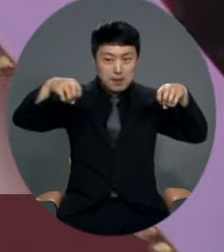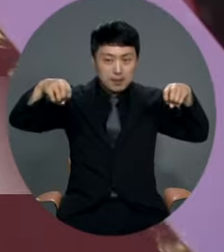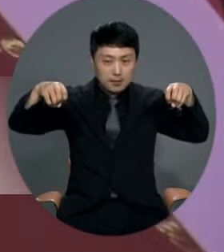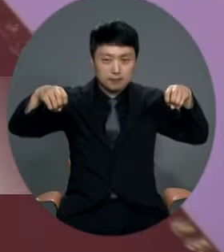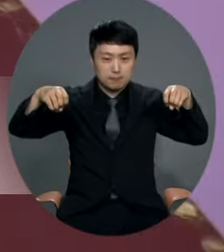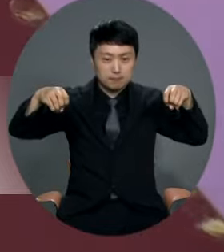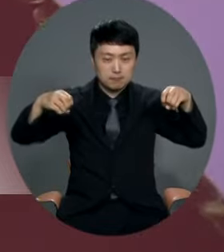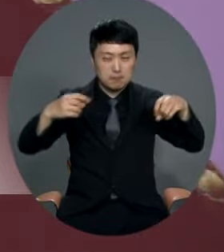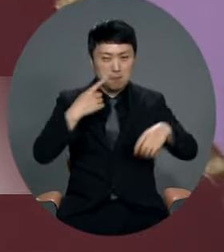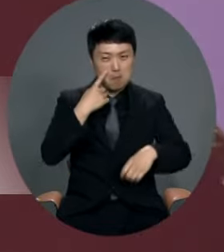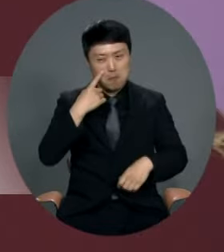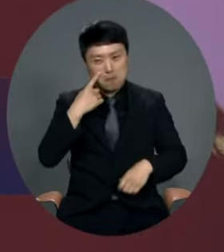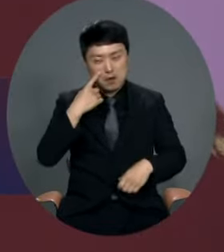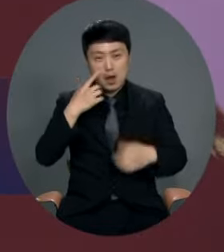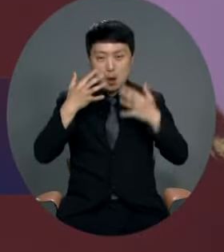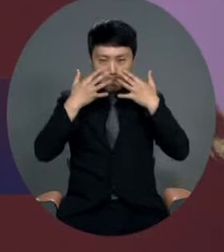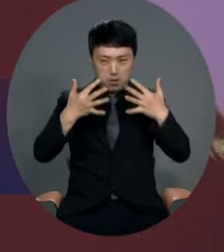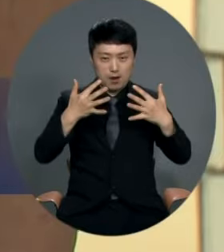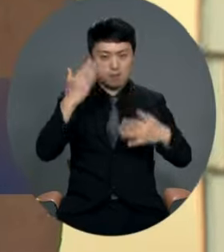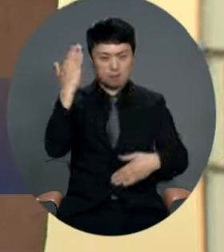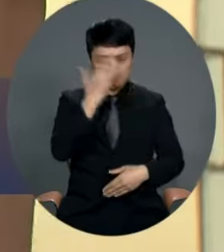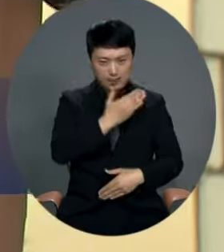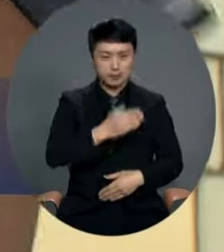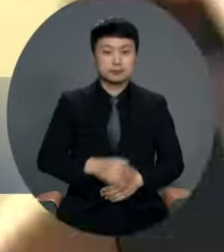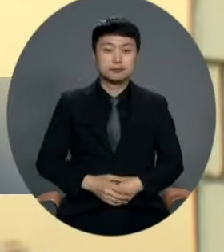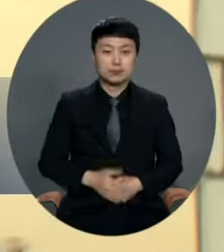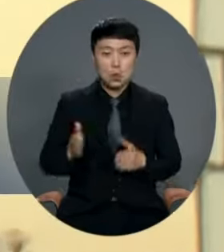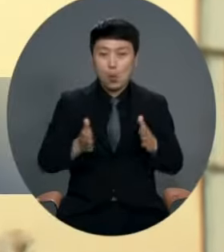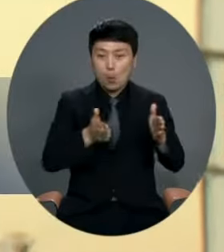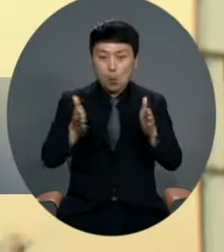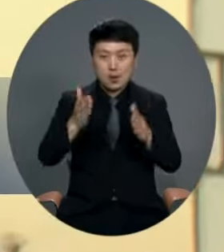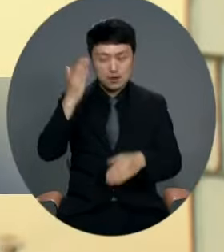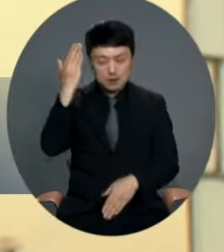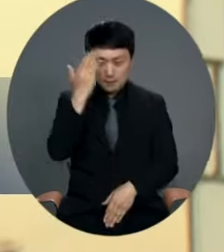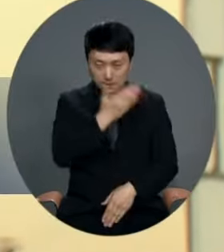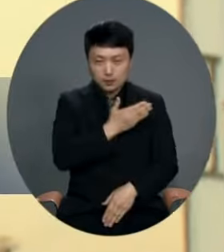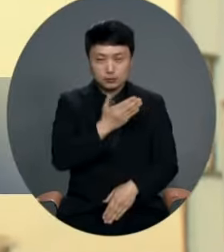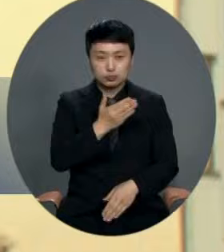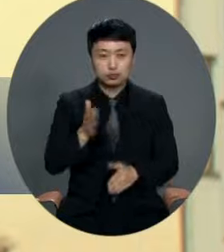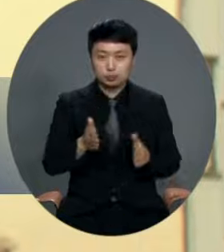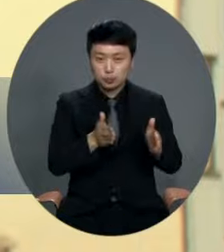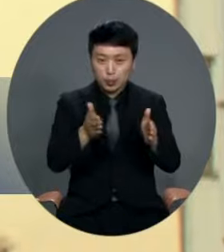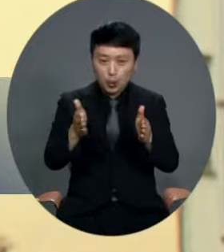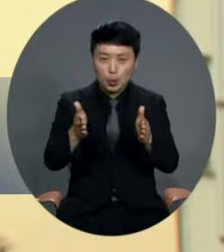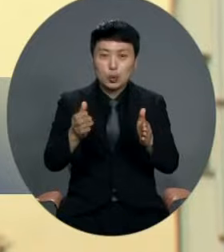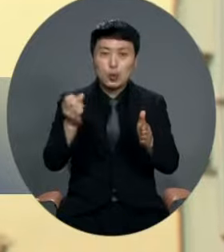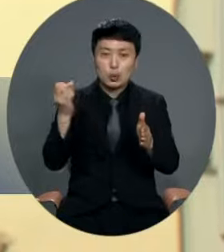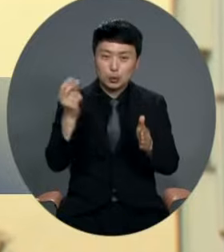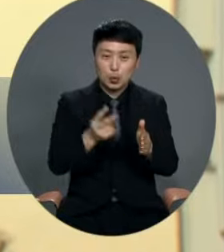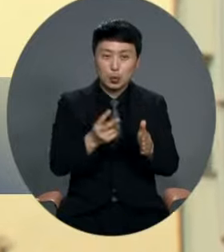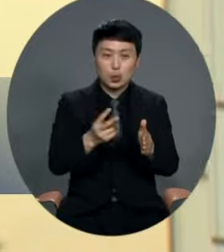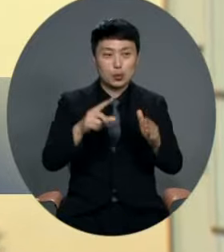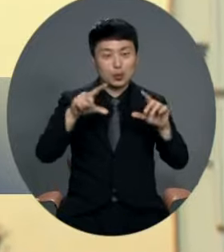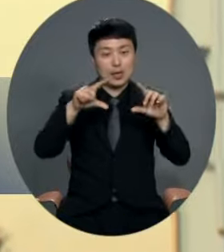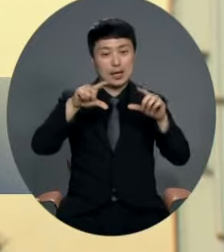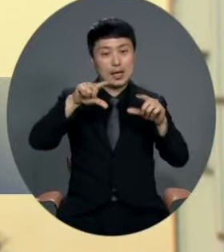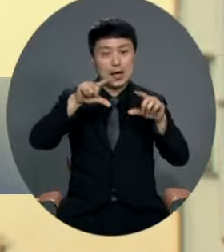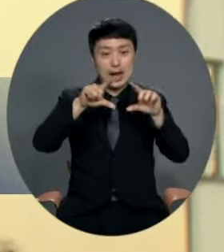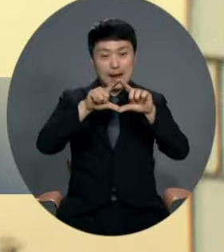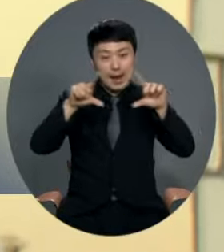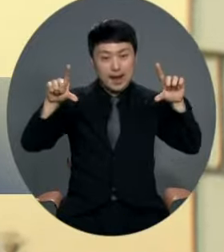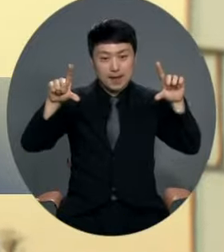수 있도록 했습니다. 우리 거리가 일괄적으로 이제 전부 다 깨끗한 거리가 되는 거고 또 하나는